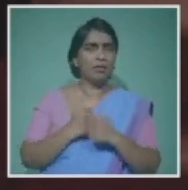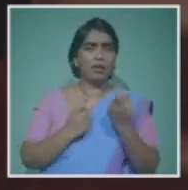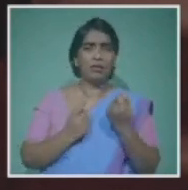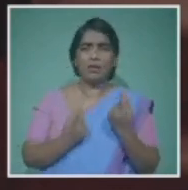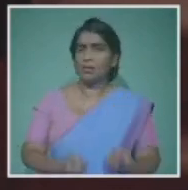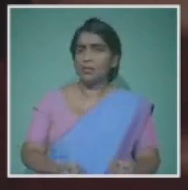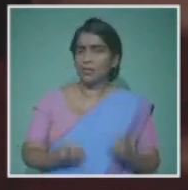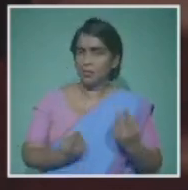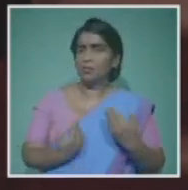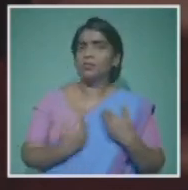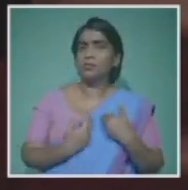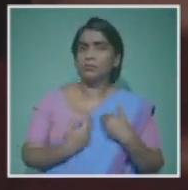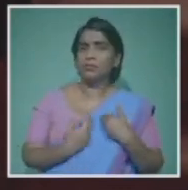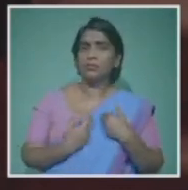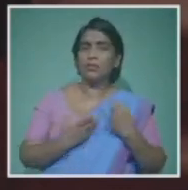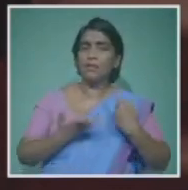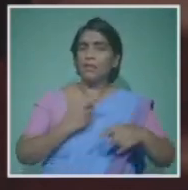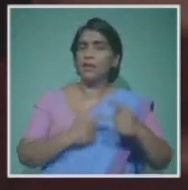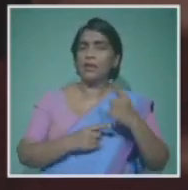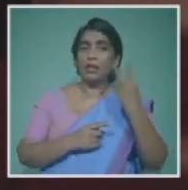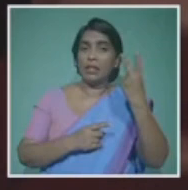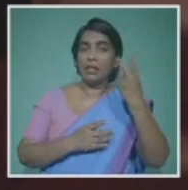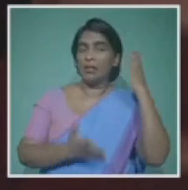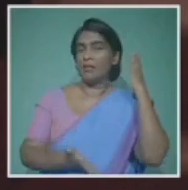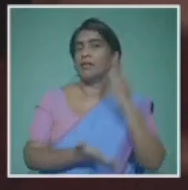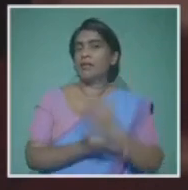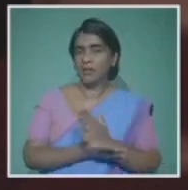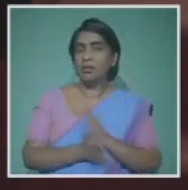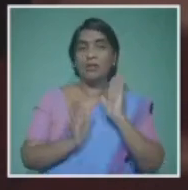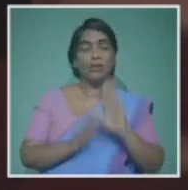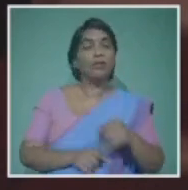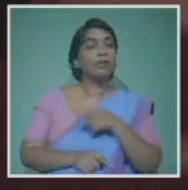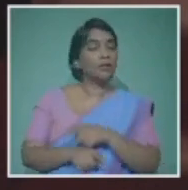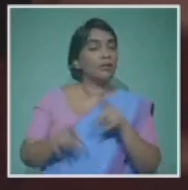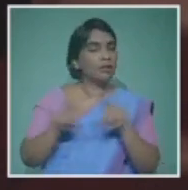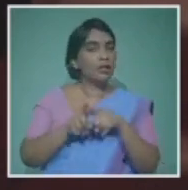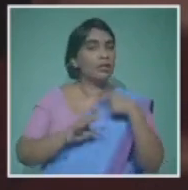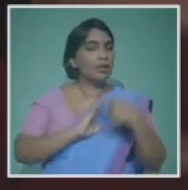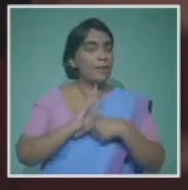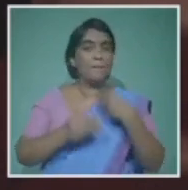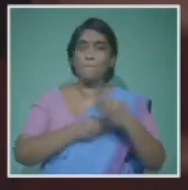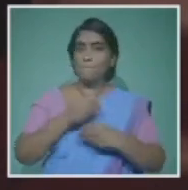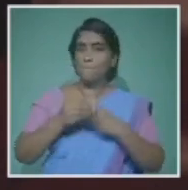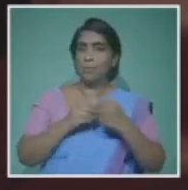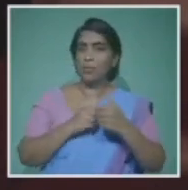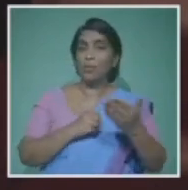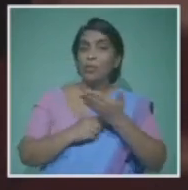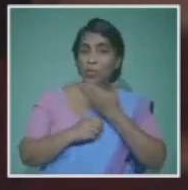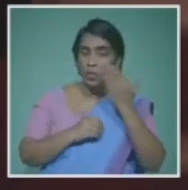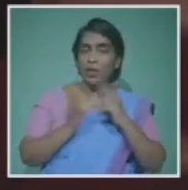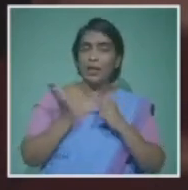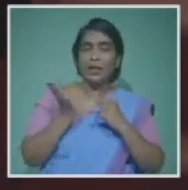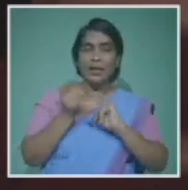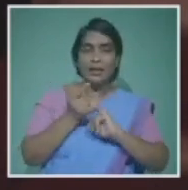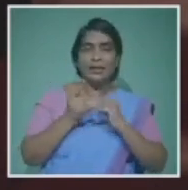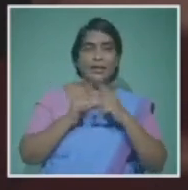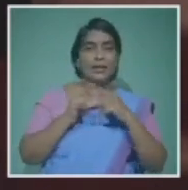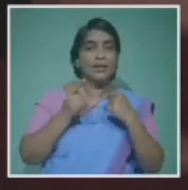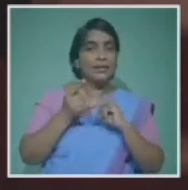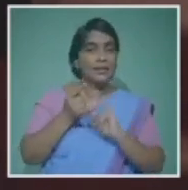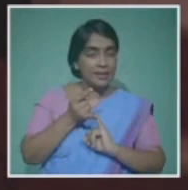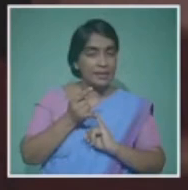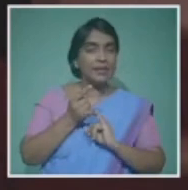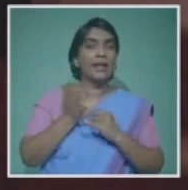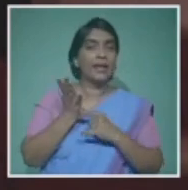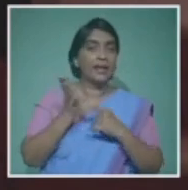හිගයත් එක්ක අපිට බාණ්ඩ 2000ක් එකවර නවත්තන්න වුණා. ඉතින් අපි මේ වාගේ මේ රටේ නිෂ්පාදනය කරන්න පුළුවන් ඒවට සෙස්පත්දක් දාලා ඒකෙන් අපි